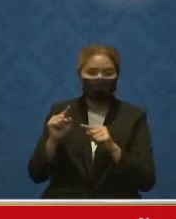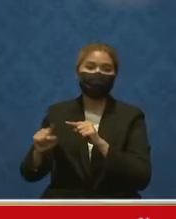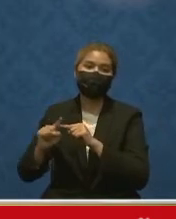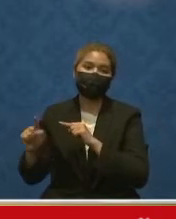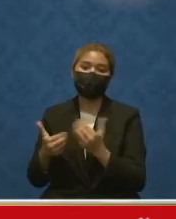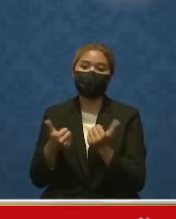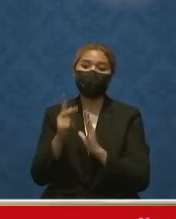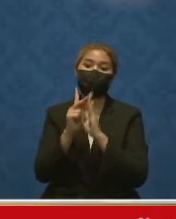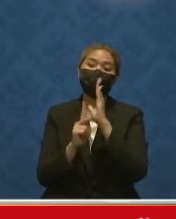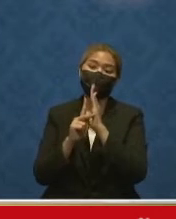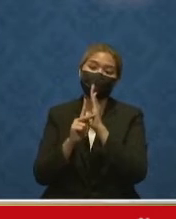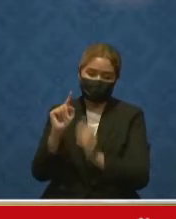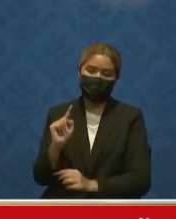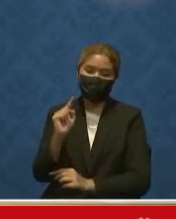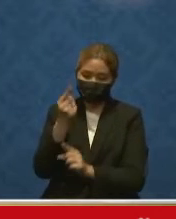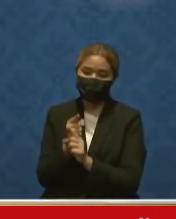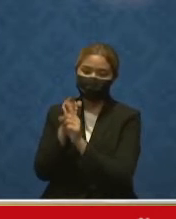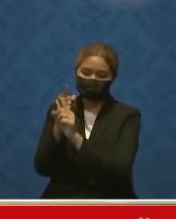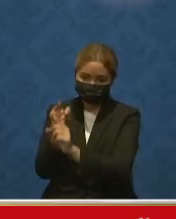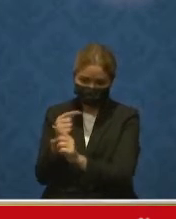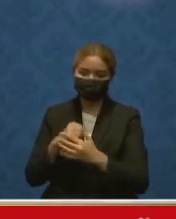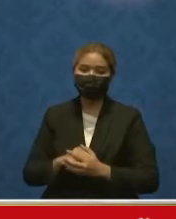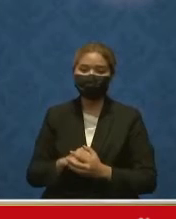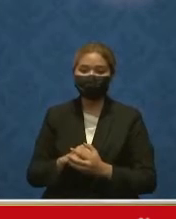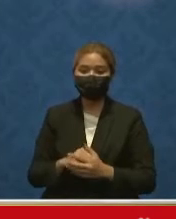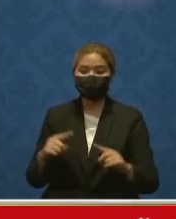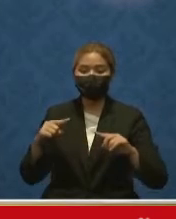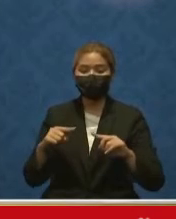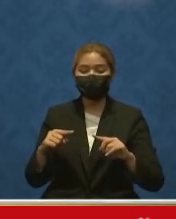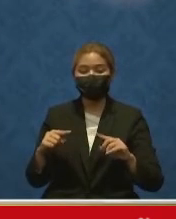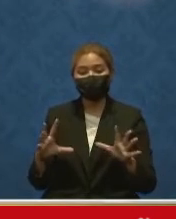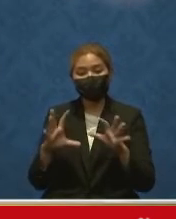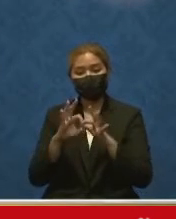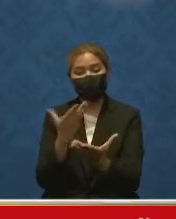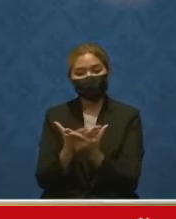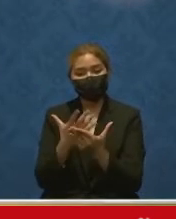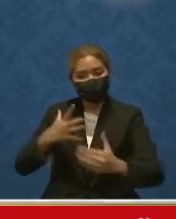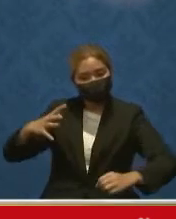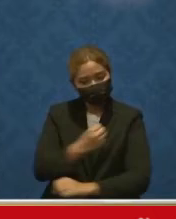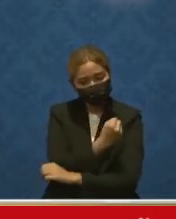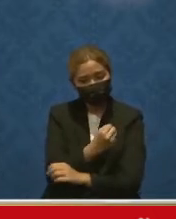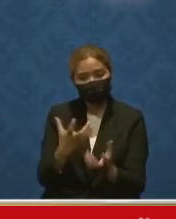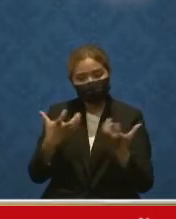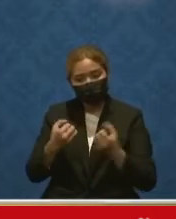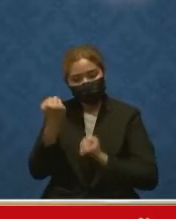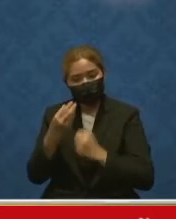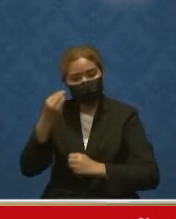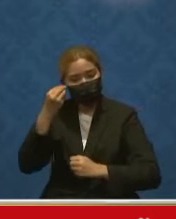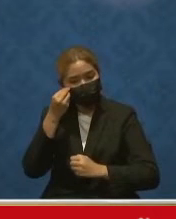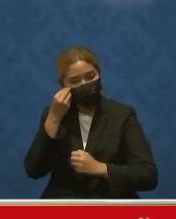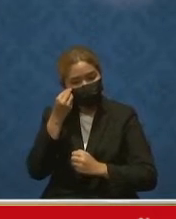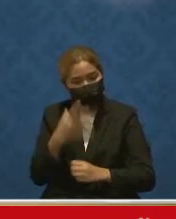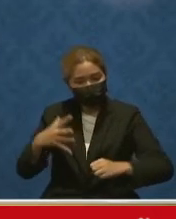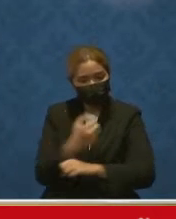ใช้กฎหมายใหม่แล้วเก็บทรัพย์แล้วดีครับบอกก็ได้ตั้งหมื่นล้านได้ตั้งหมื่นล้าน